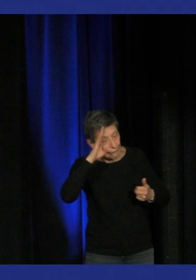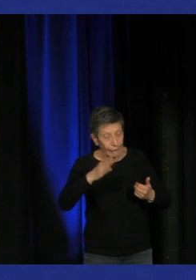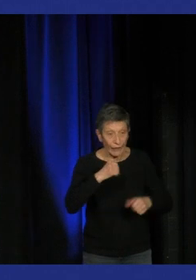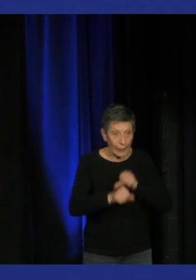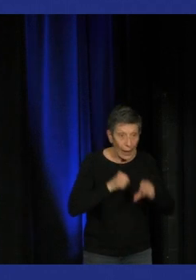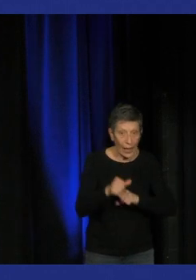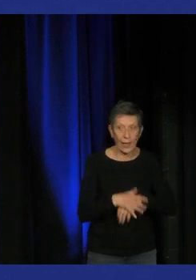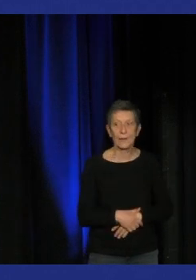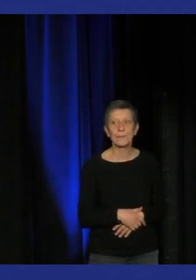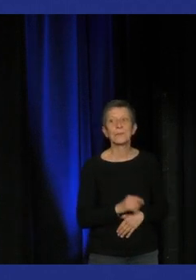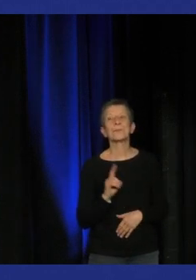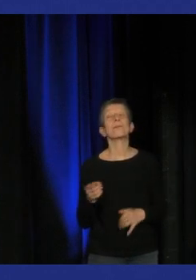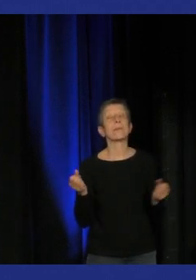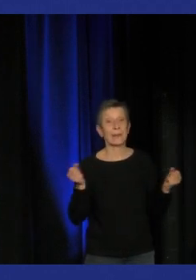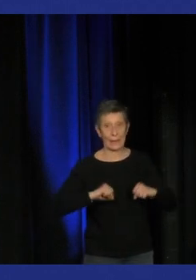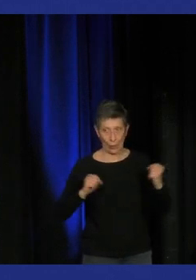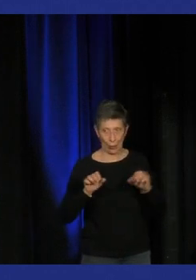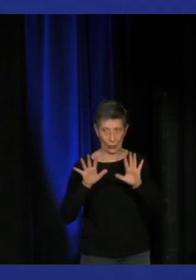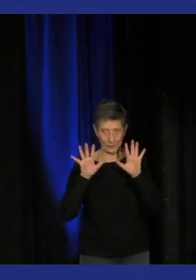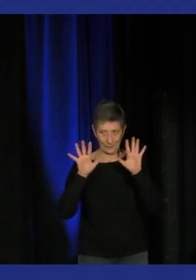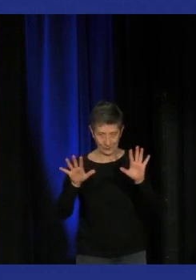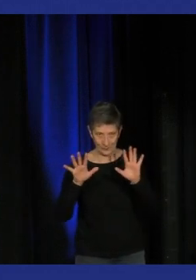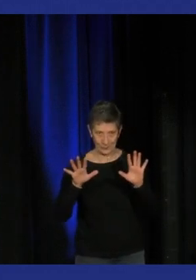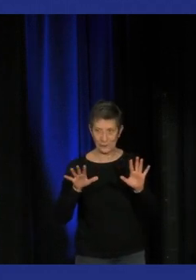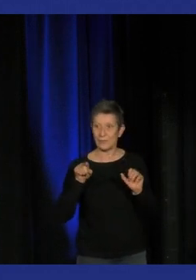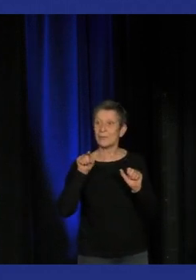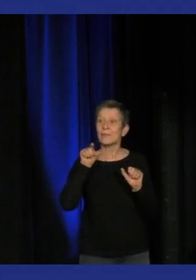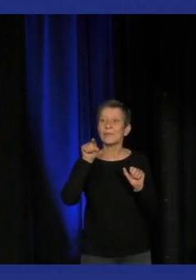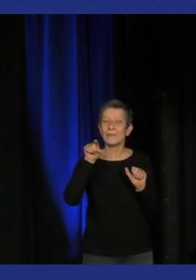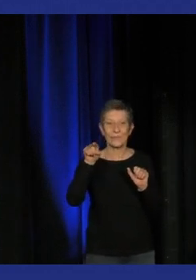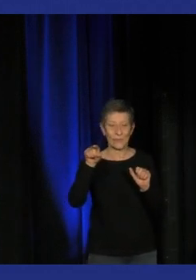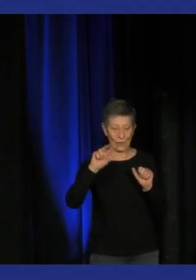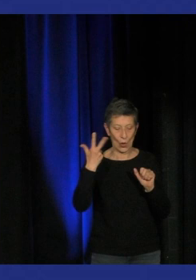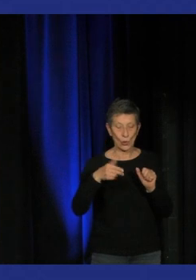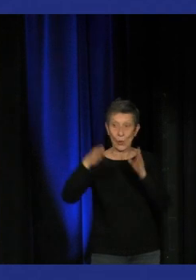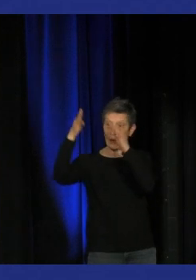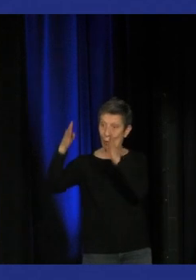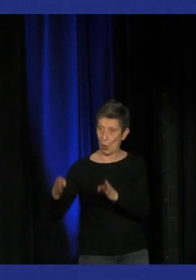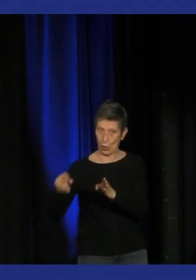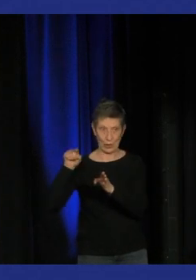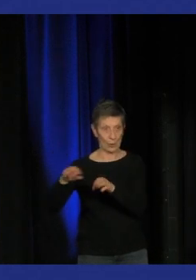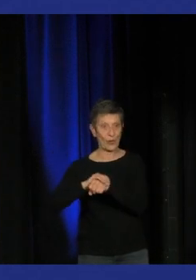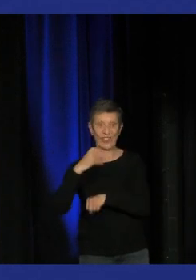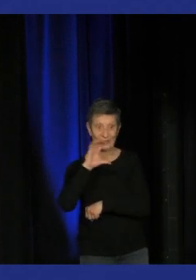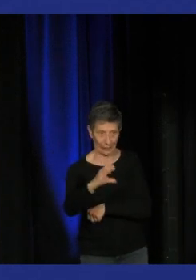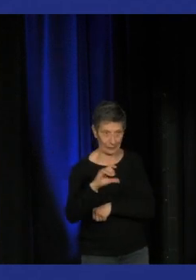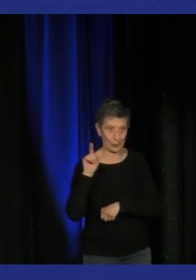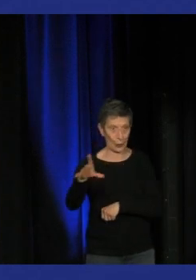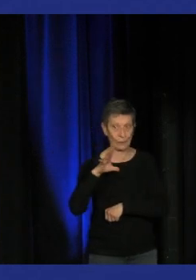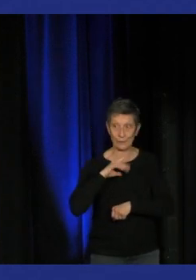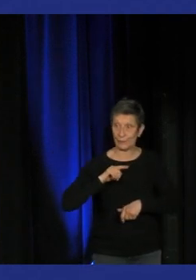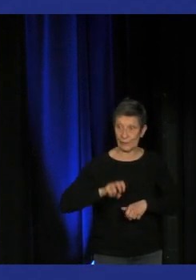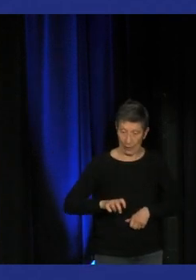D'accord. Donc là, moi, je vous propose de ranger cette explication dans la troisième colonne. Raison C, il y a des marches, il y a donc